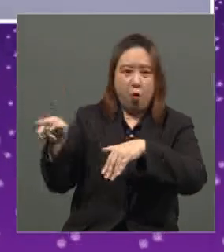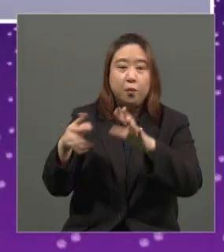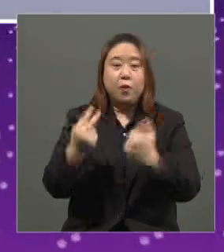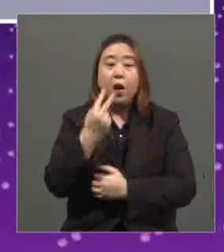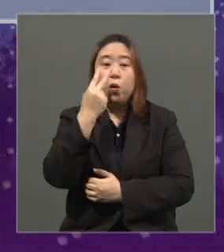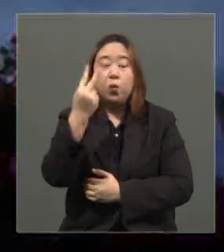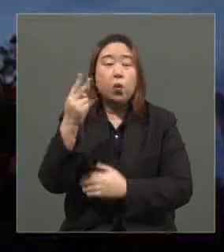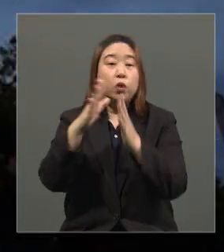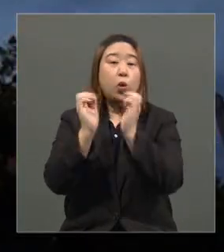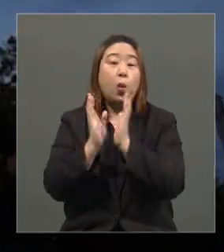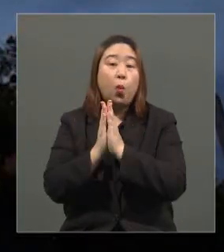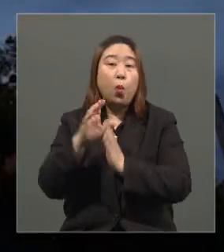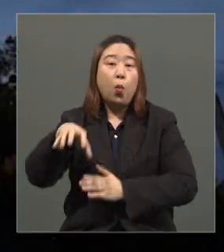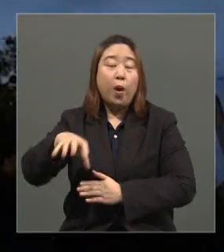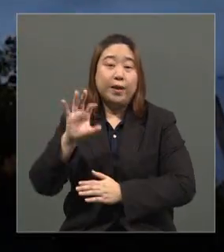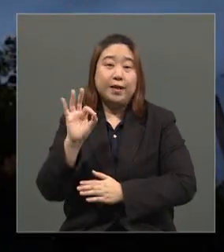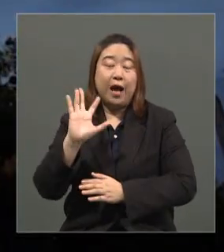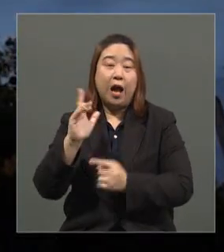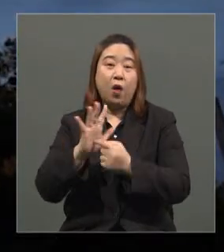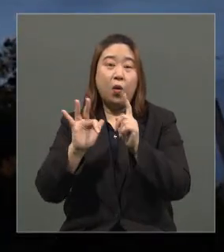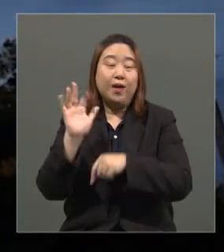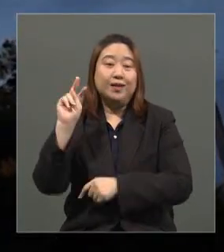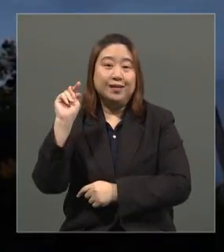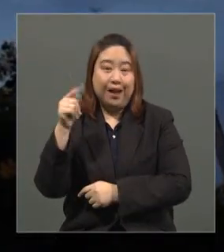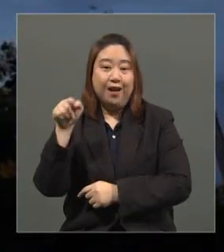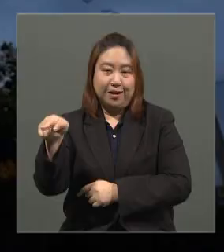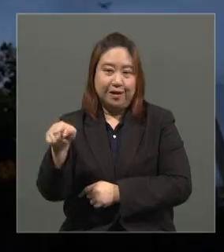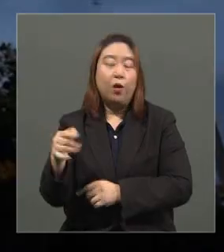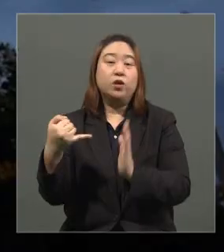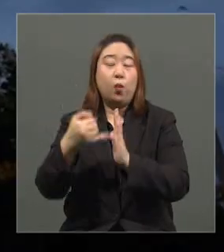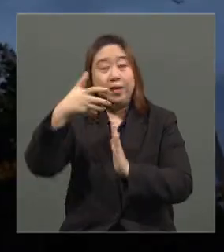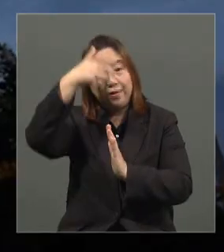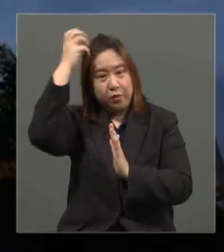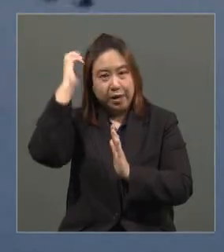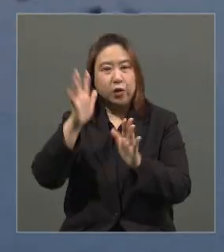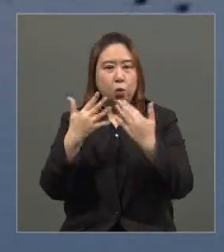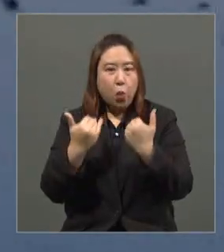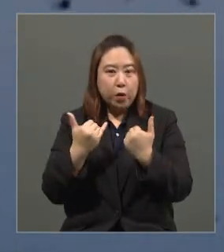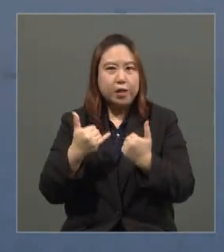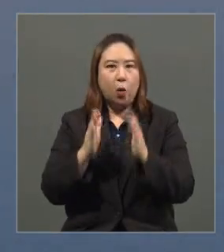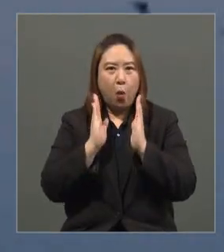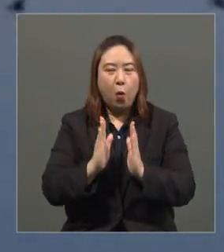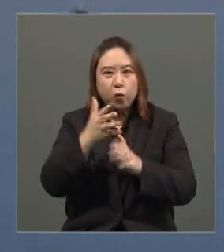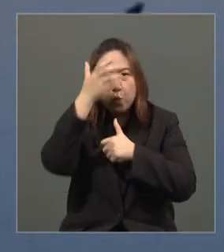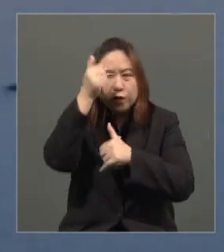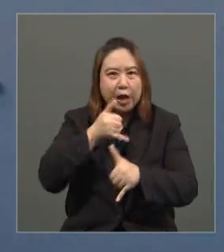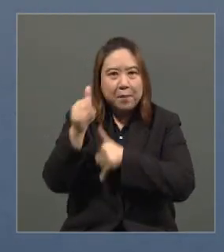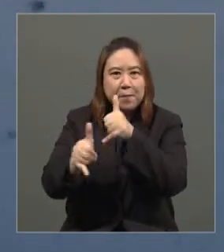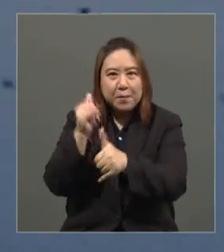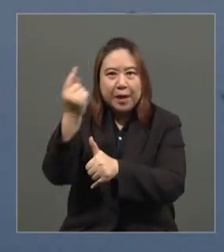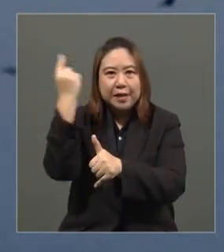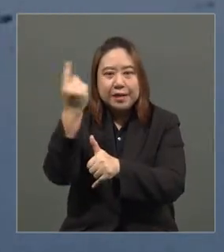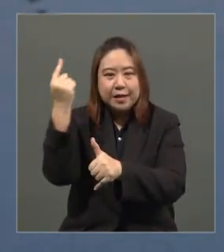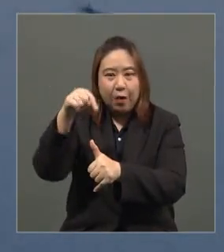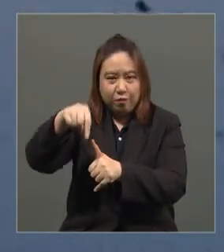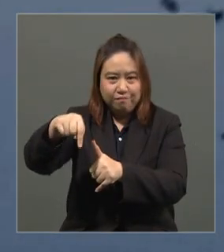ดก้าวช่างตำบลบ้านหม้ออำเภอพรหมบุรีจังหวัดสิงห์บุรีค่ะกำลังกลายเป็นแหล่งท่องเที่ยวแห่งใหม่ของจังหวัดสิงห์บุรีนะคะก็เป็นส